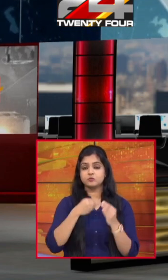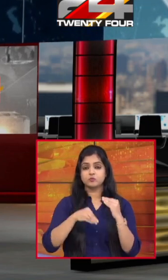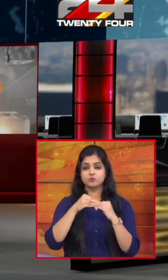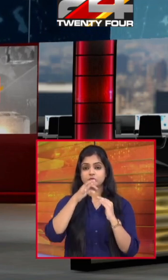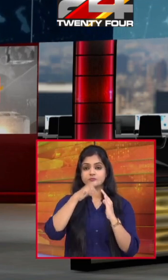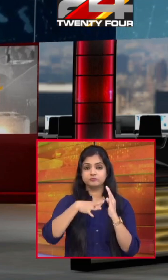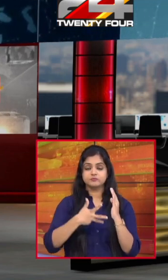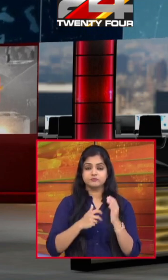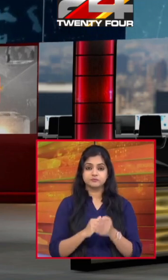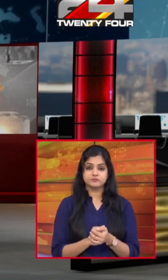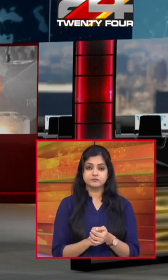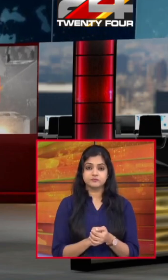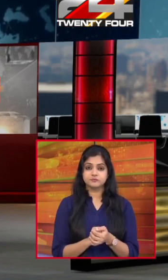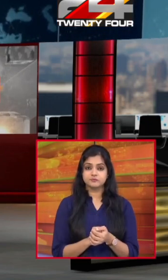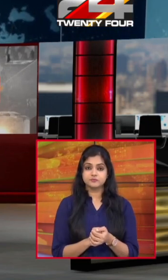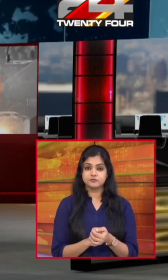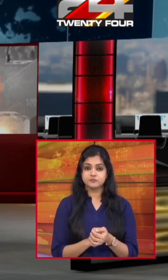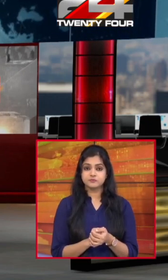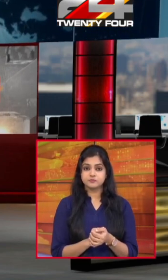വിശദാംശങ്ങൾ?